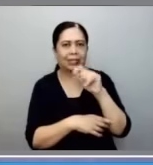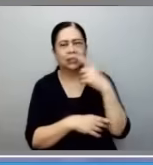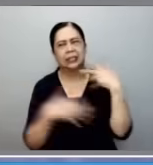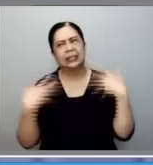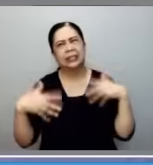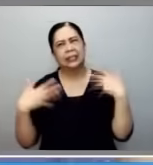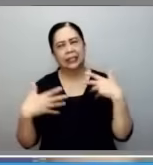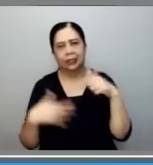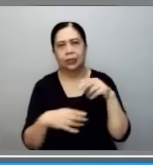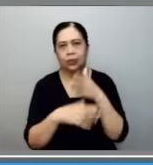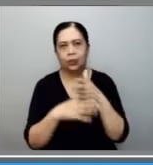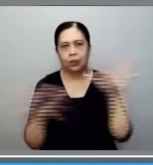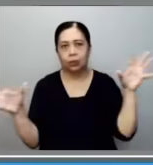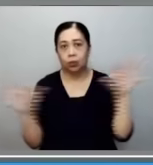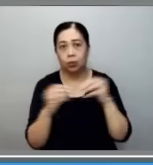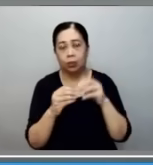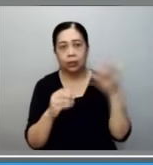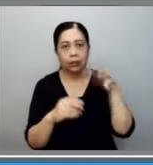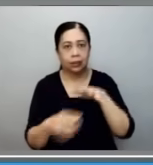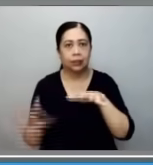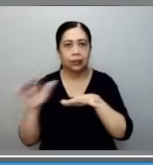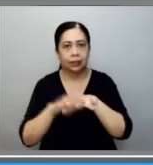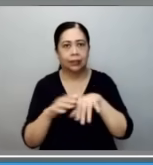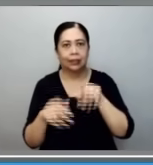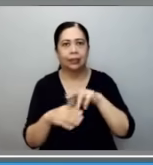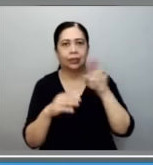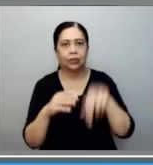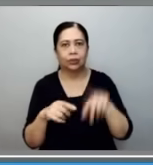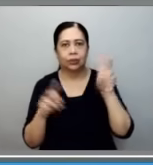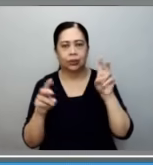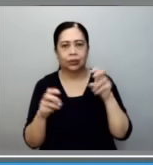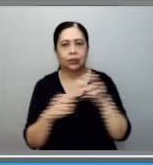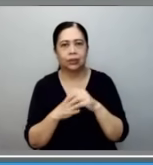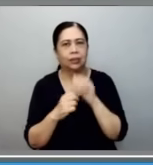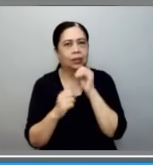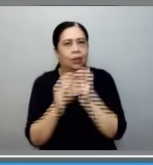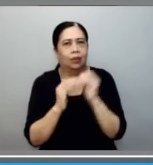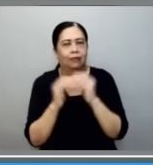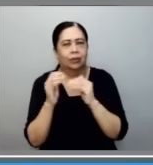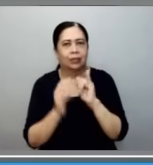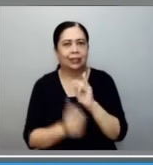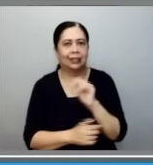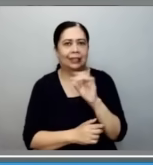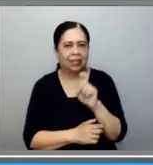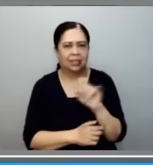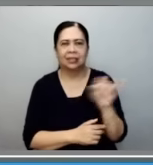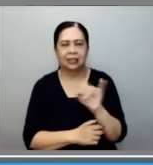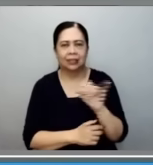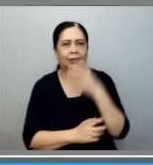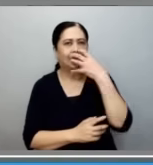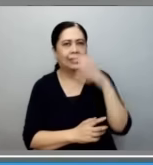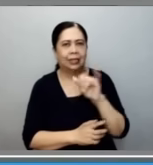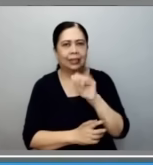So kapag kinag-combine po yon, yun po yung resulta na tinatawag nating discomfort index o yung heat index. So hindi po